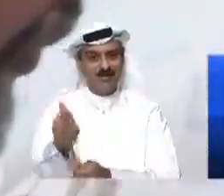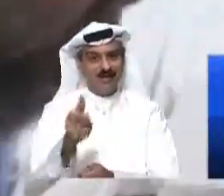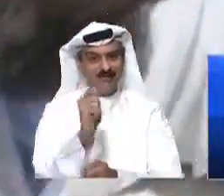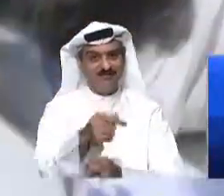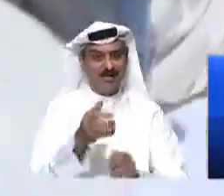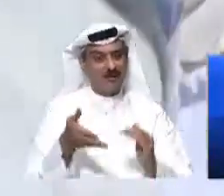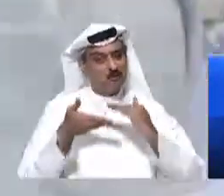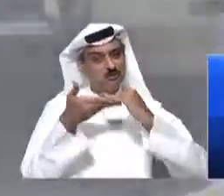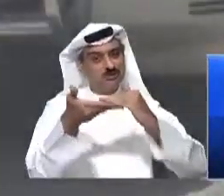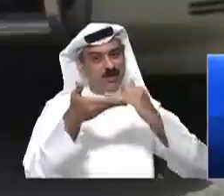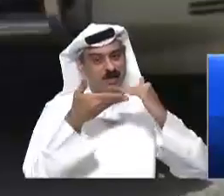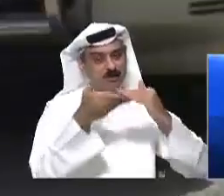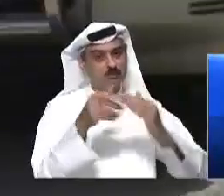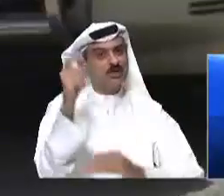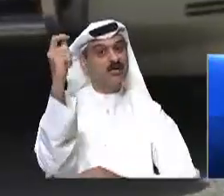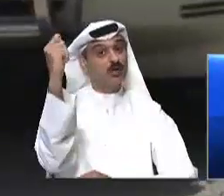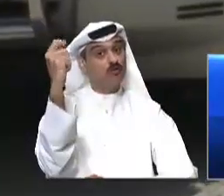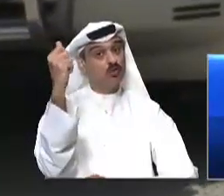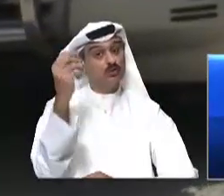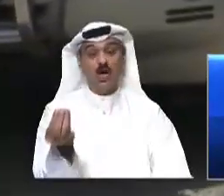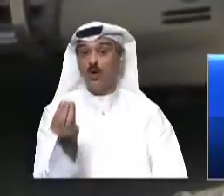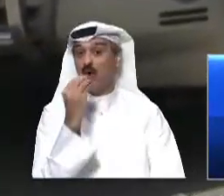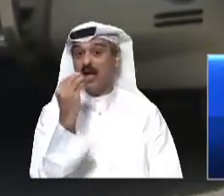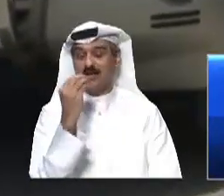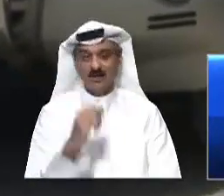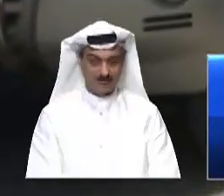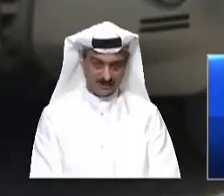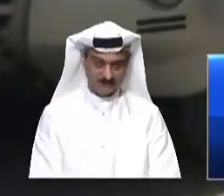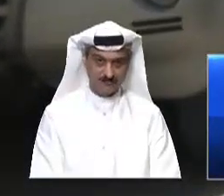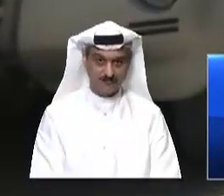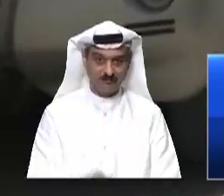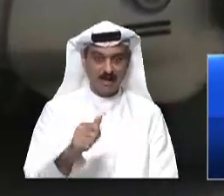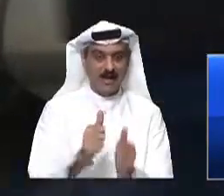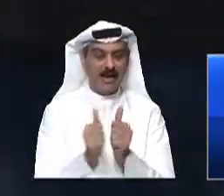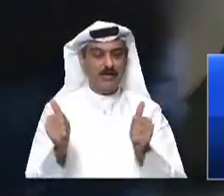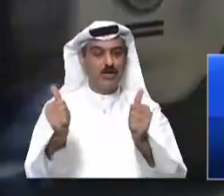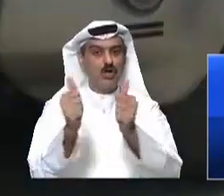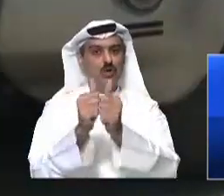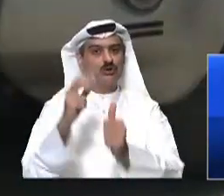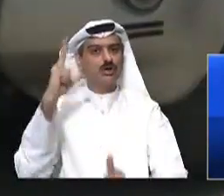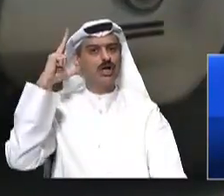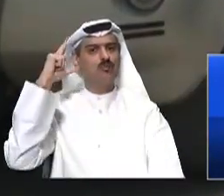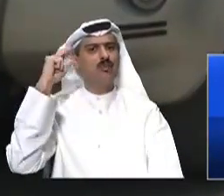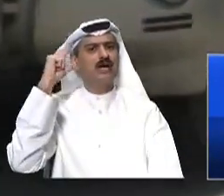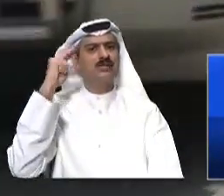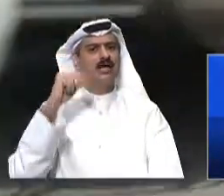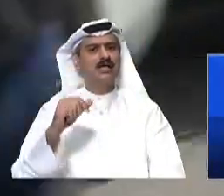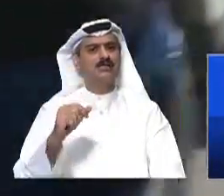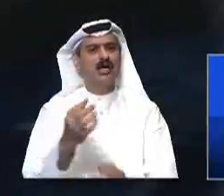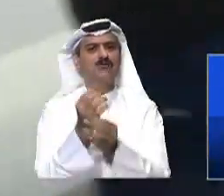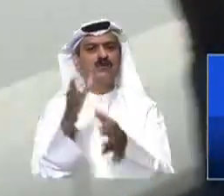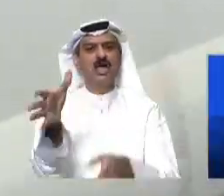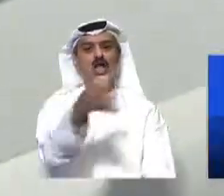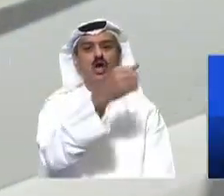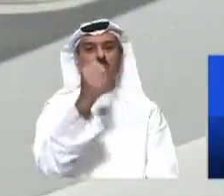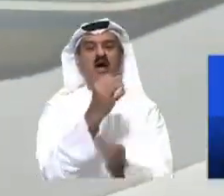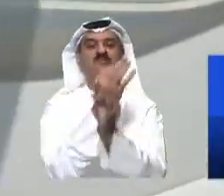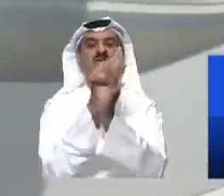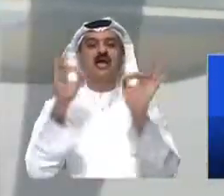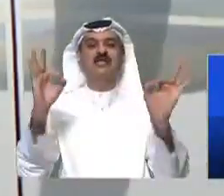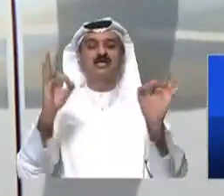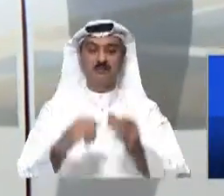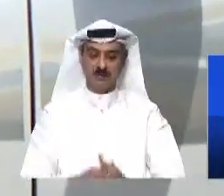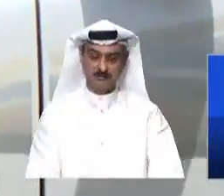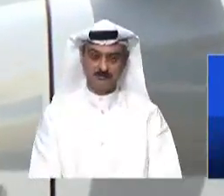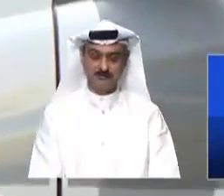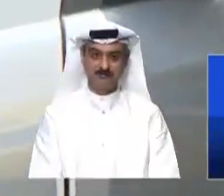تقديم المساعدات المالية والغذائية والعينية للأسر المستفيدة في كافة محافظات البلاد. هذه